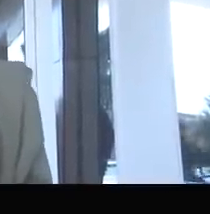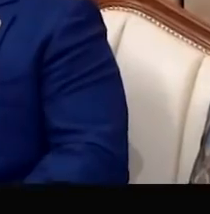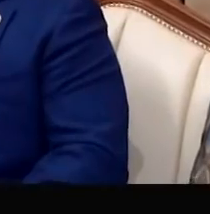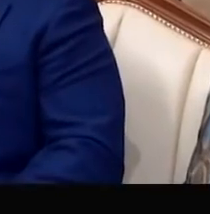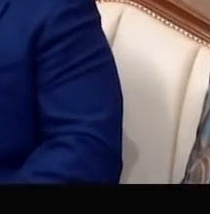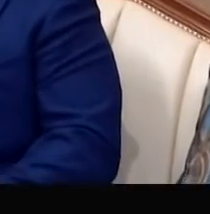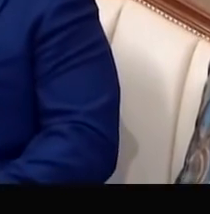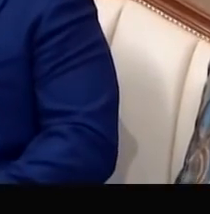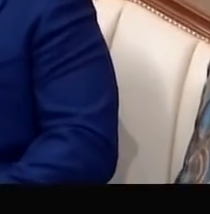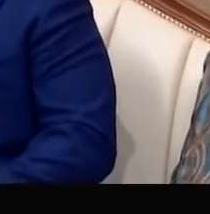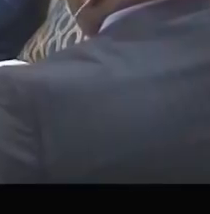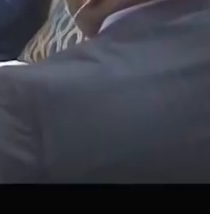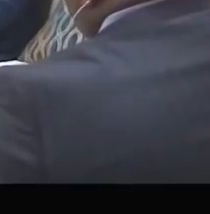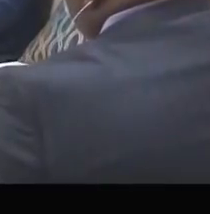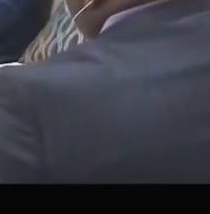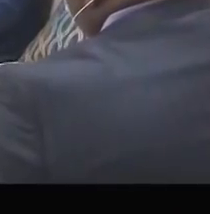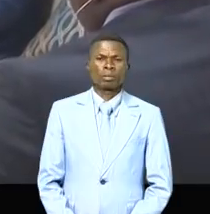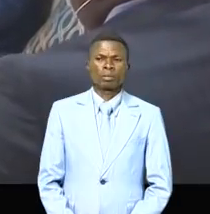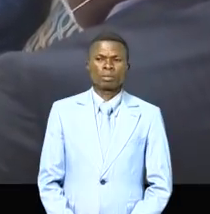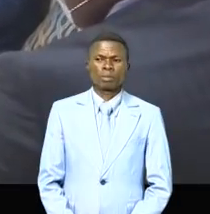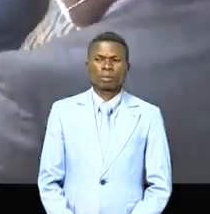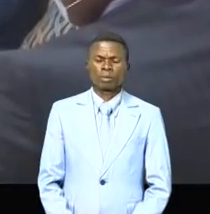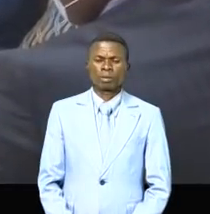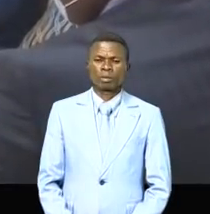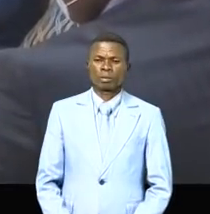une population très jeune et